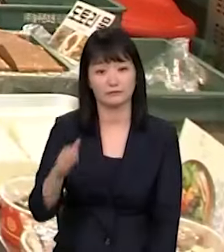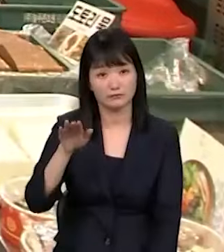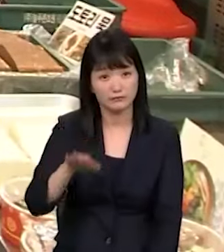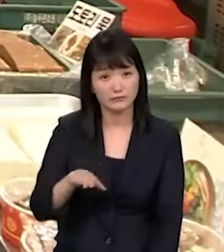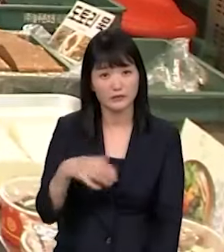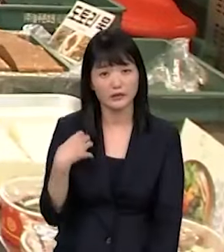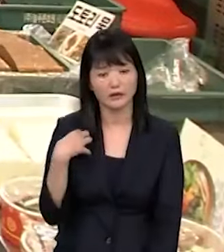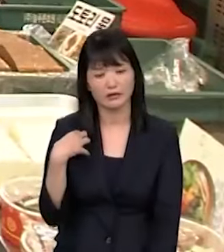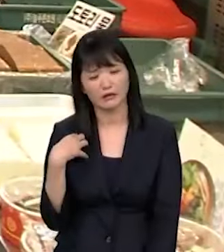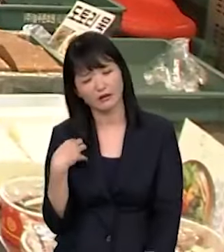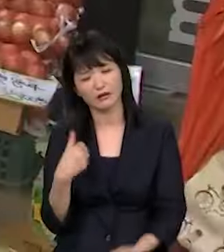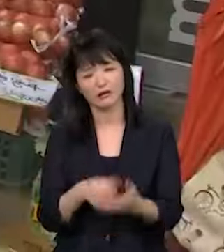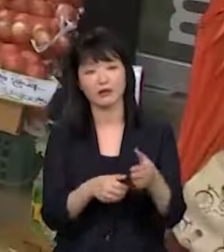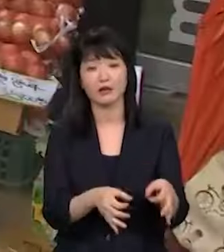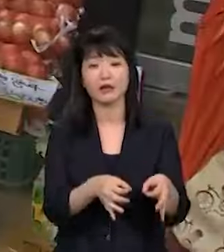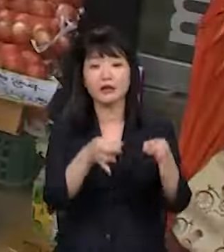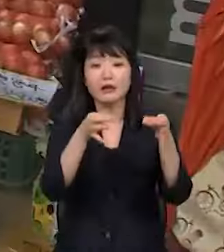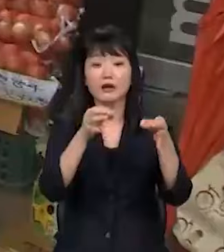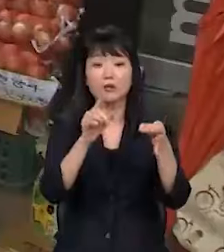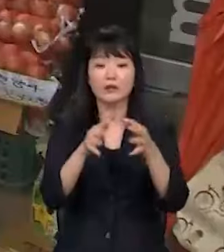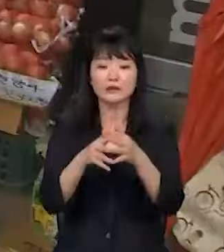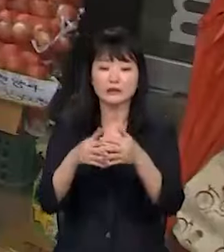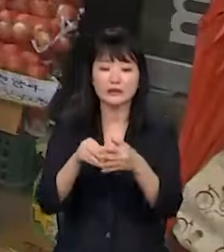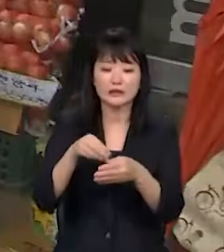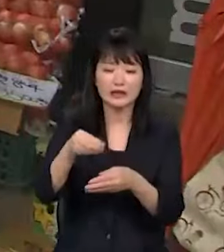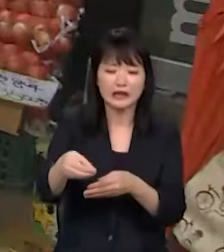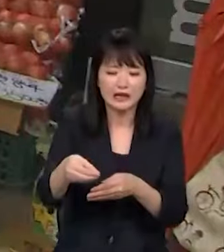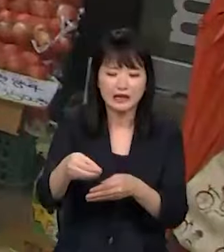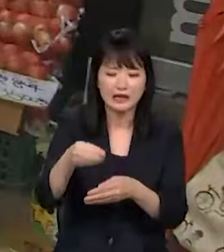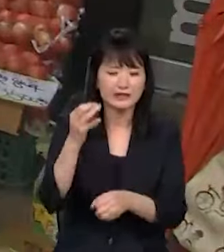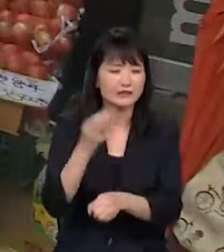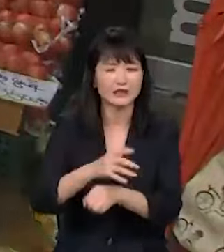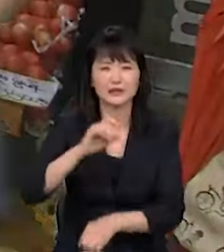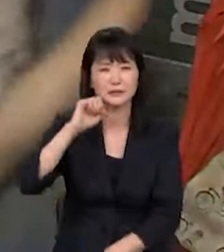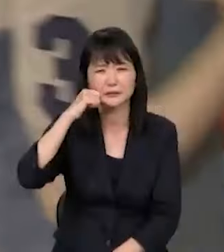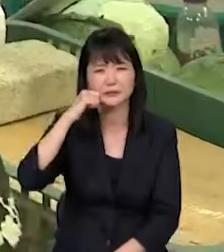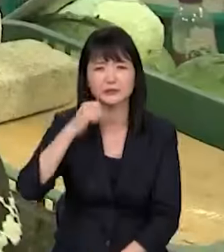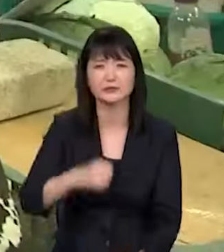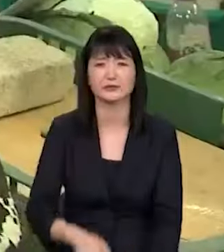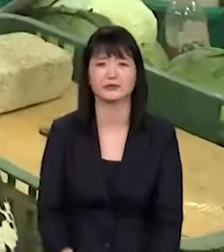여전히 부담스러운 물가에 선뜻 지갑을 열기 어렵다는 사람도 많습니다.